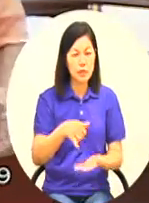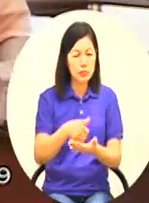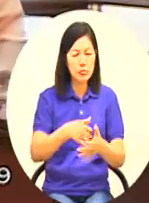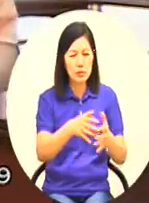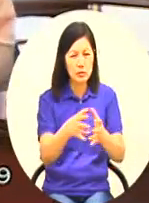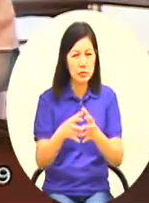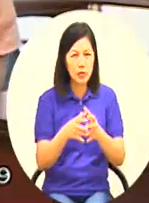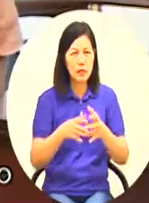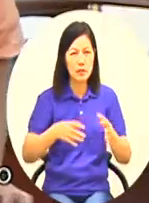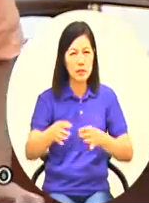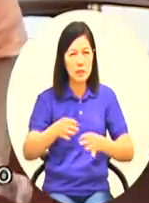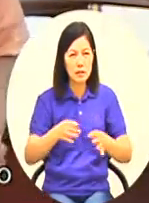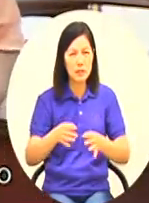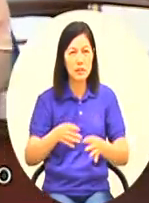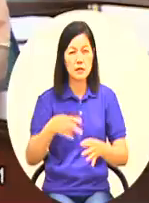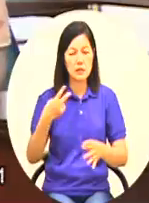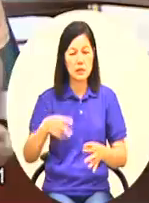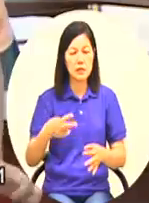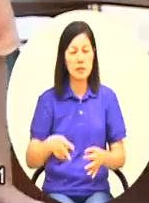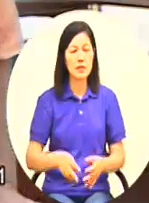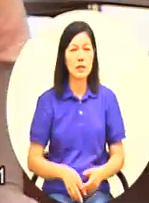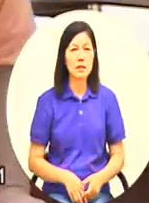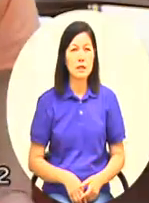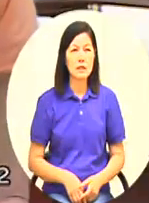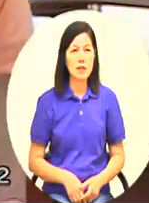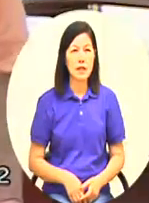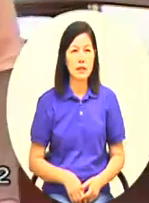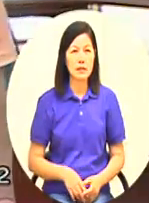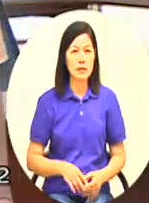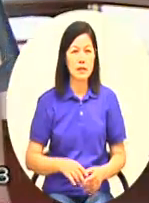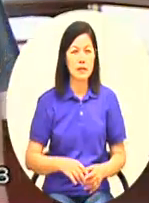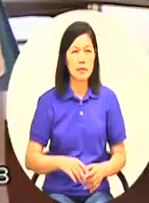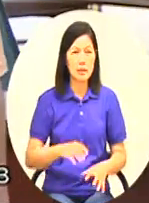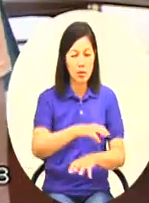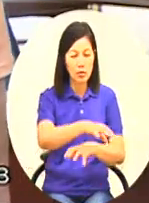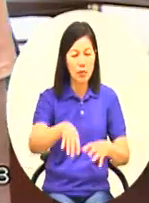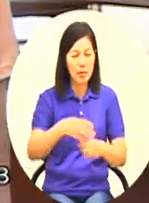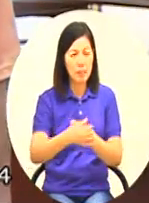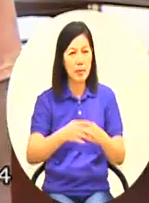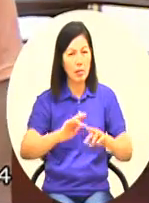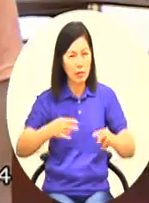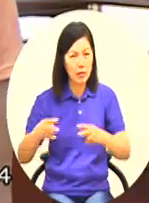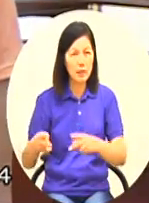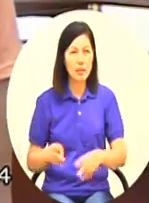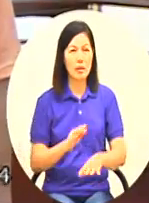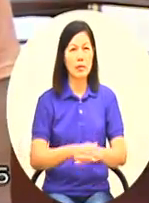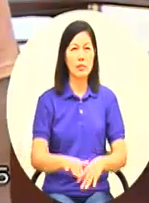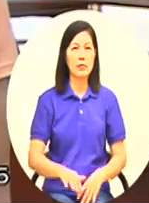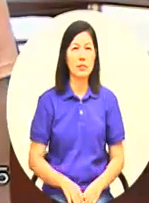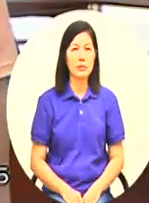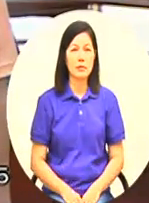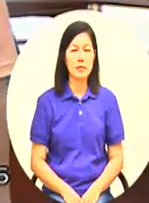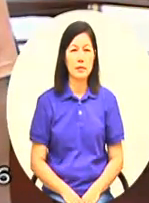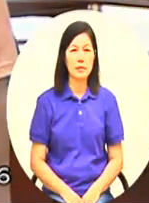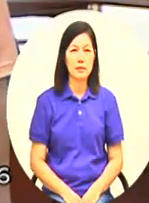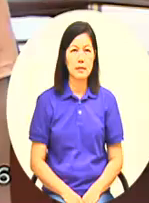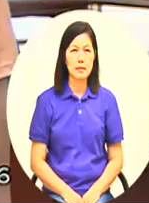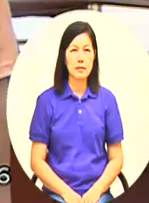吼？捡来底下咧，底落甚至啊，各当各改善咱的环保问题嘛吼。